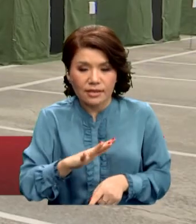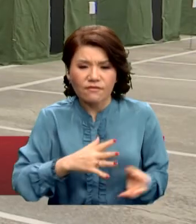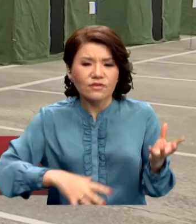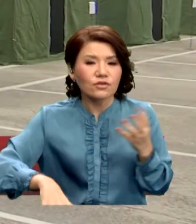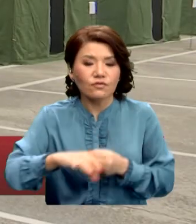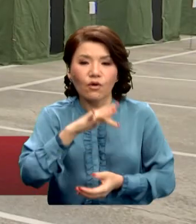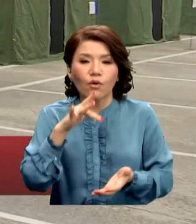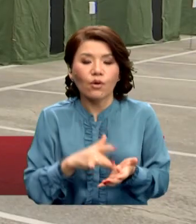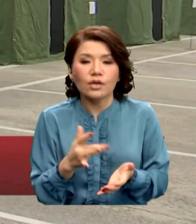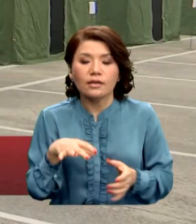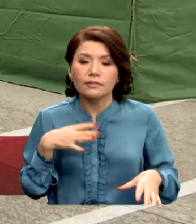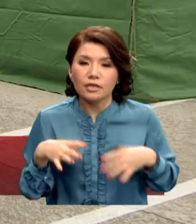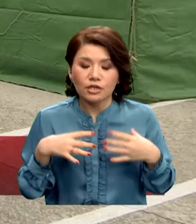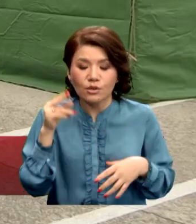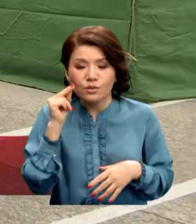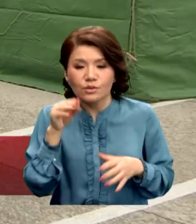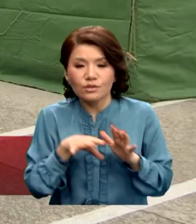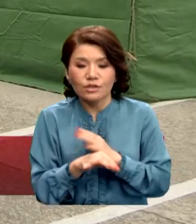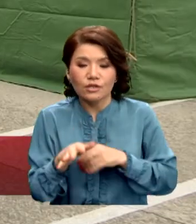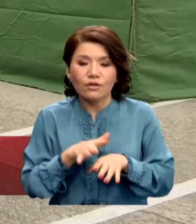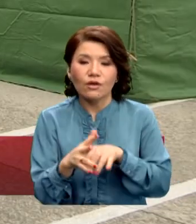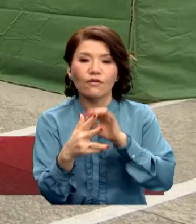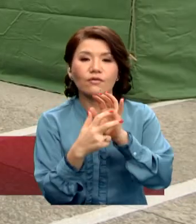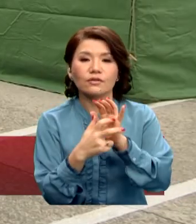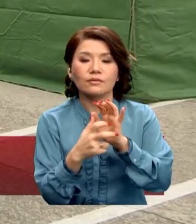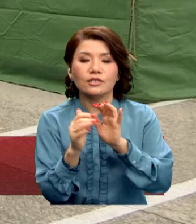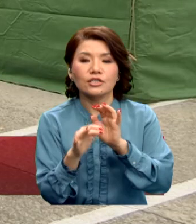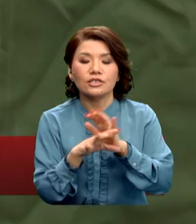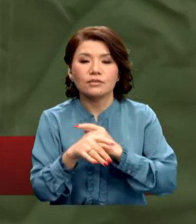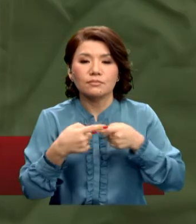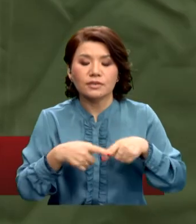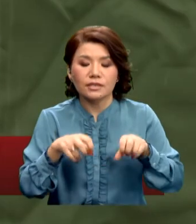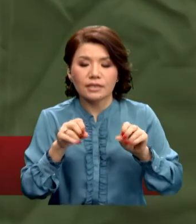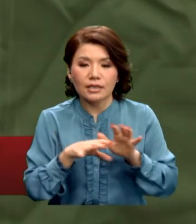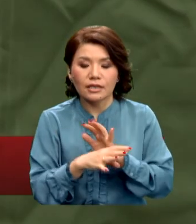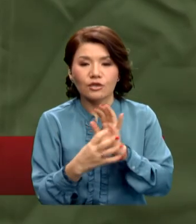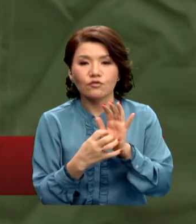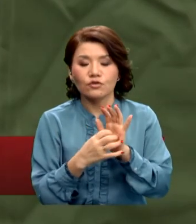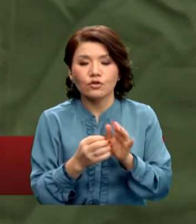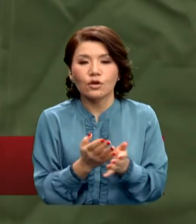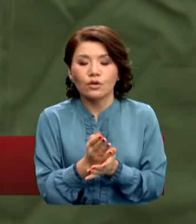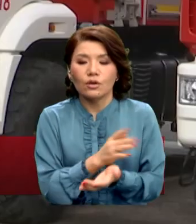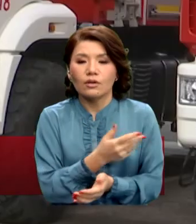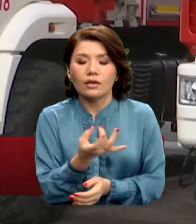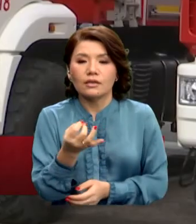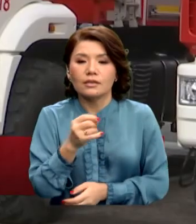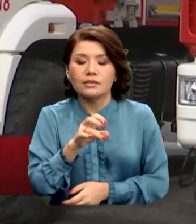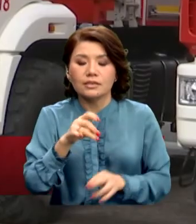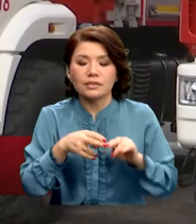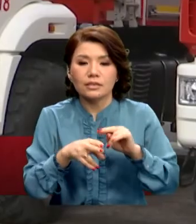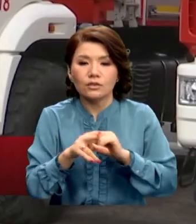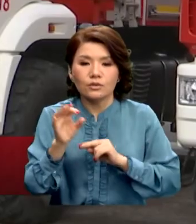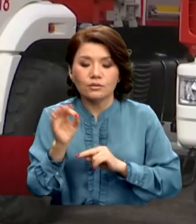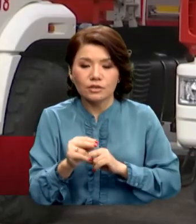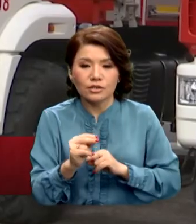в общегородской сейсмотренировке было задействовано свыше 80 единиц спецтехники и более 900 сотрудников департамента по чрезвычайным